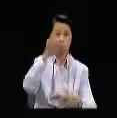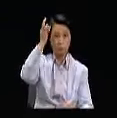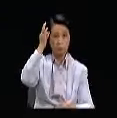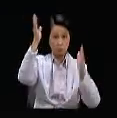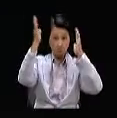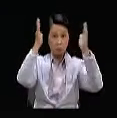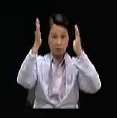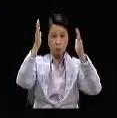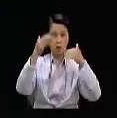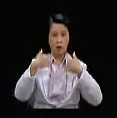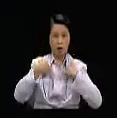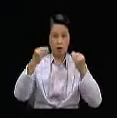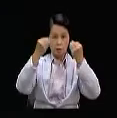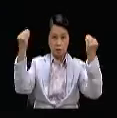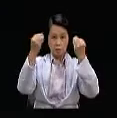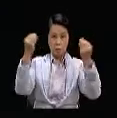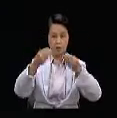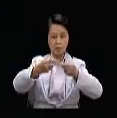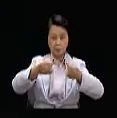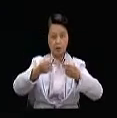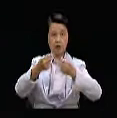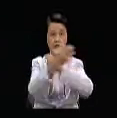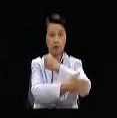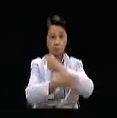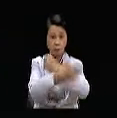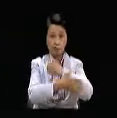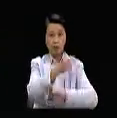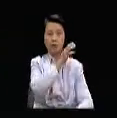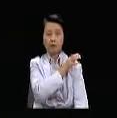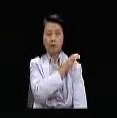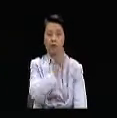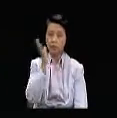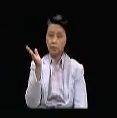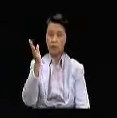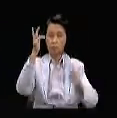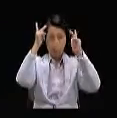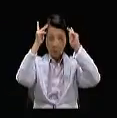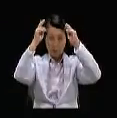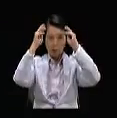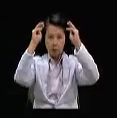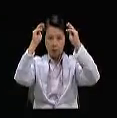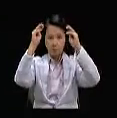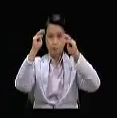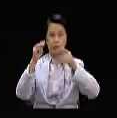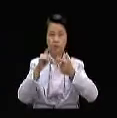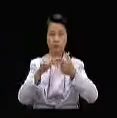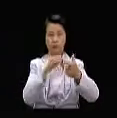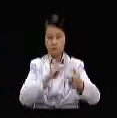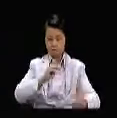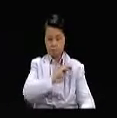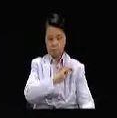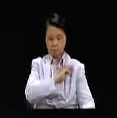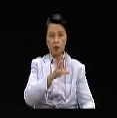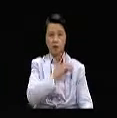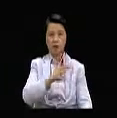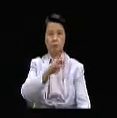Tuhan oleh sebab itu kita ada majelis tanah negara yang dipromosikan oleh yang mau map dan menteri ahlinya menteri-menteri dan juga